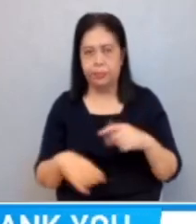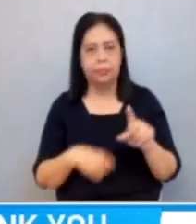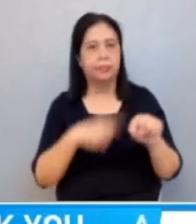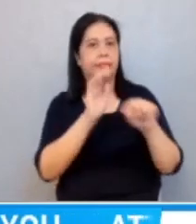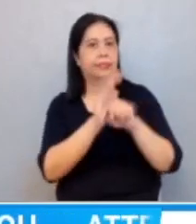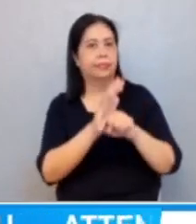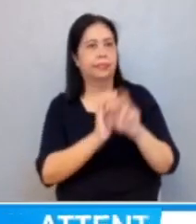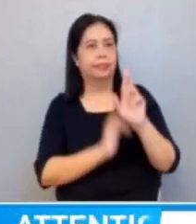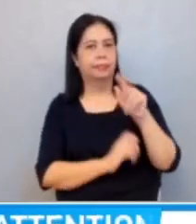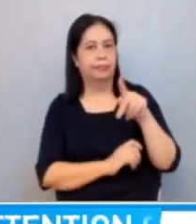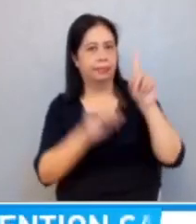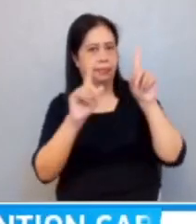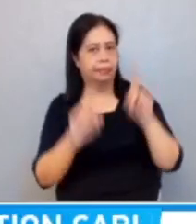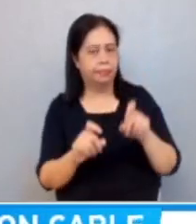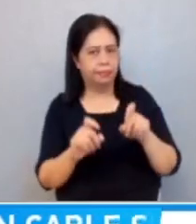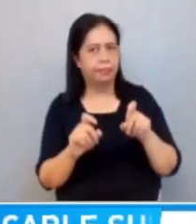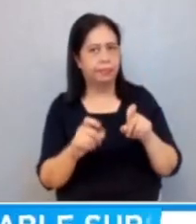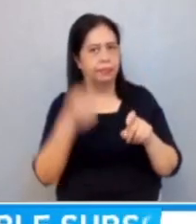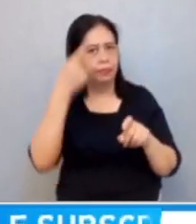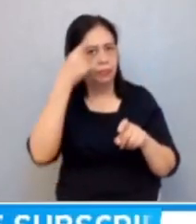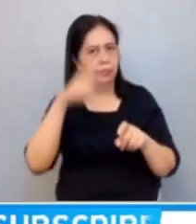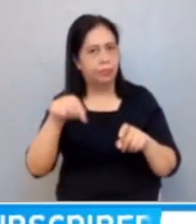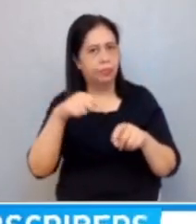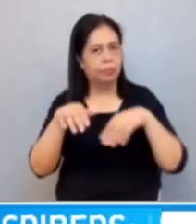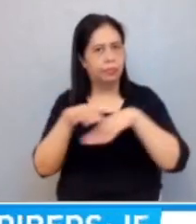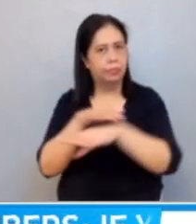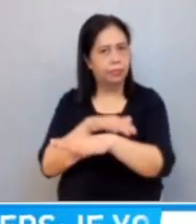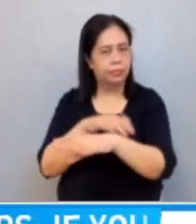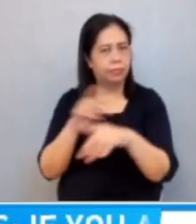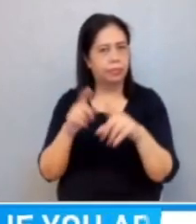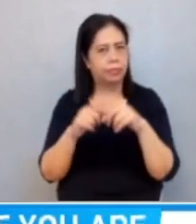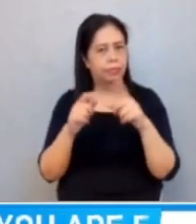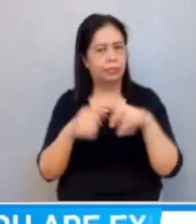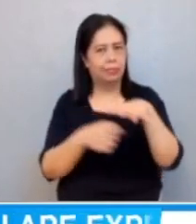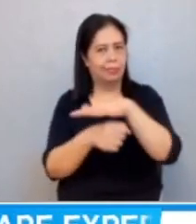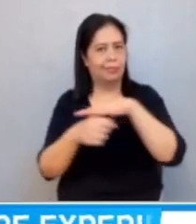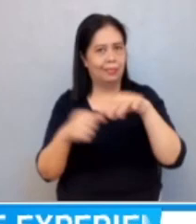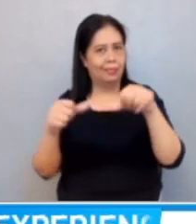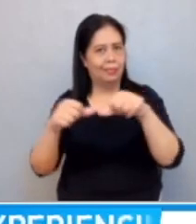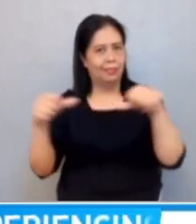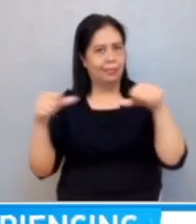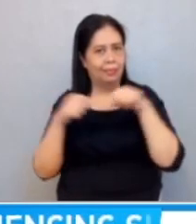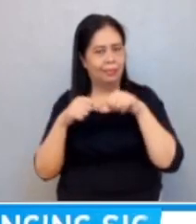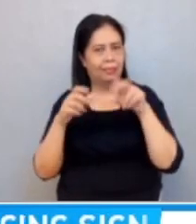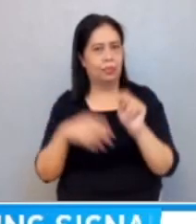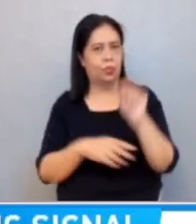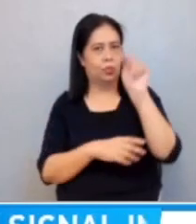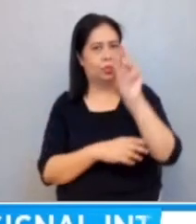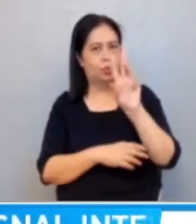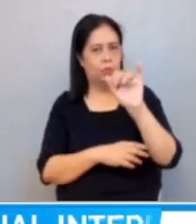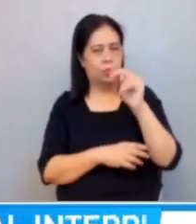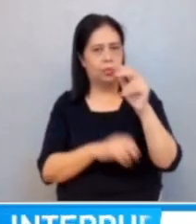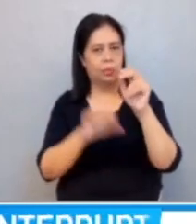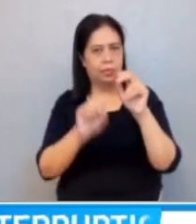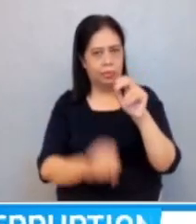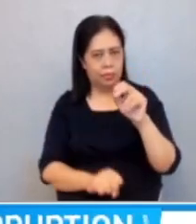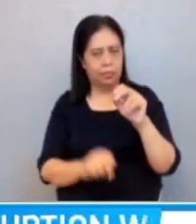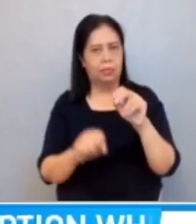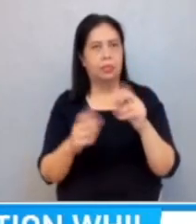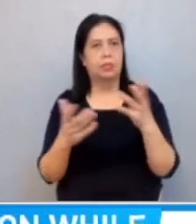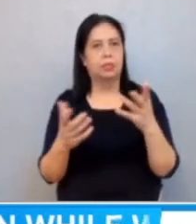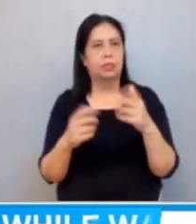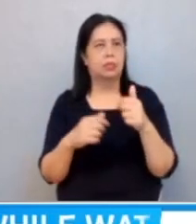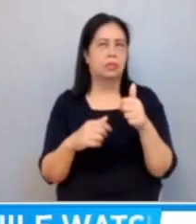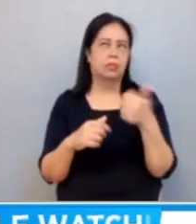test result, Rafi, ay para doon sa mga papasok sa bubble areas, yung session hall, north wing lobby at south wing lobby. Yung ibang